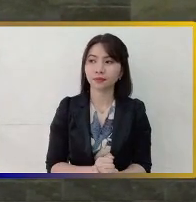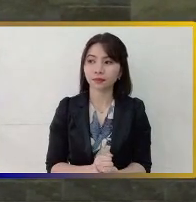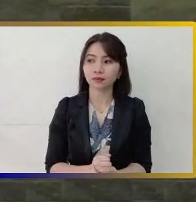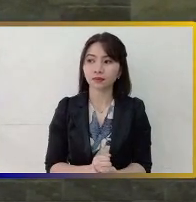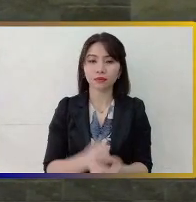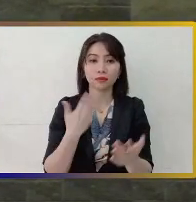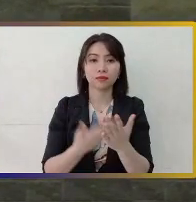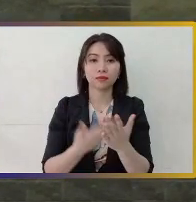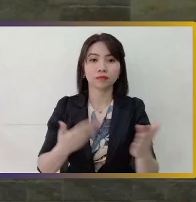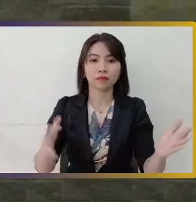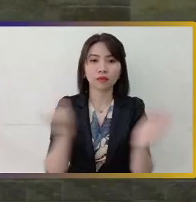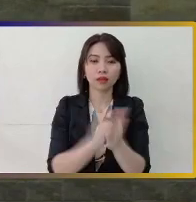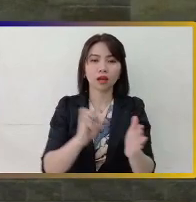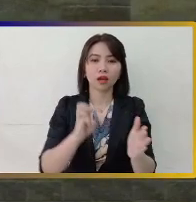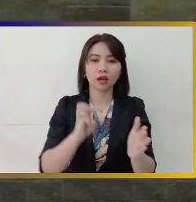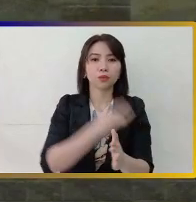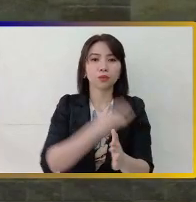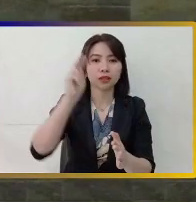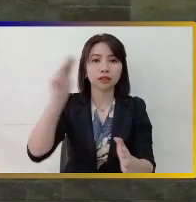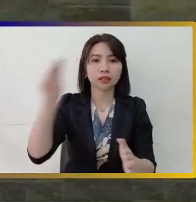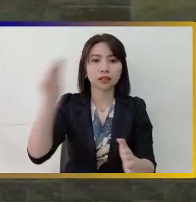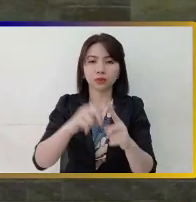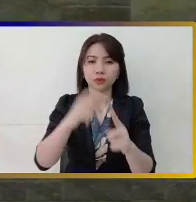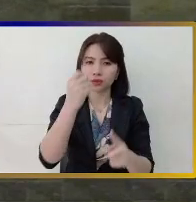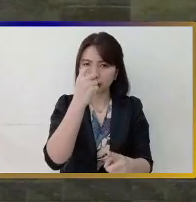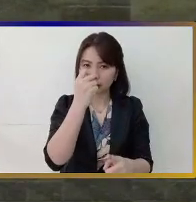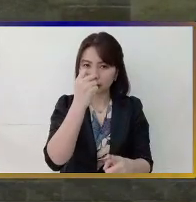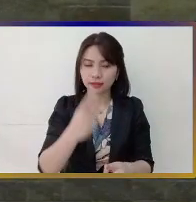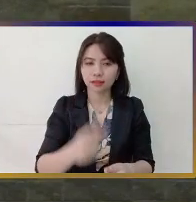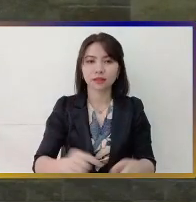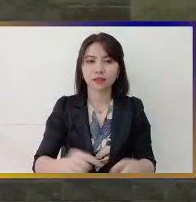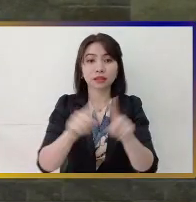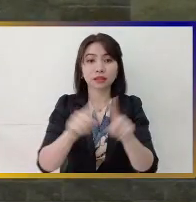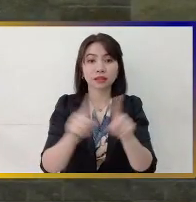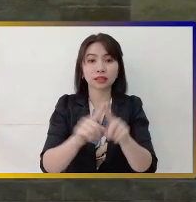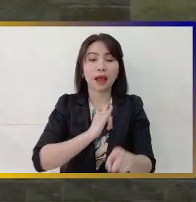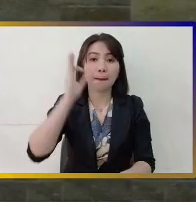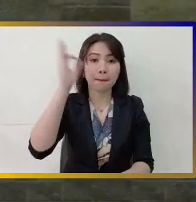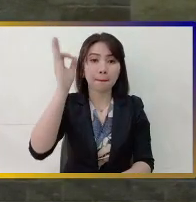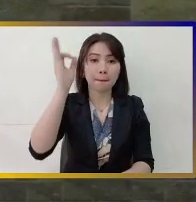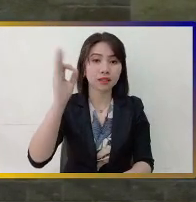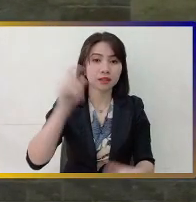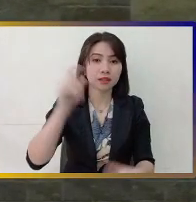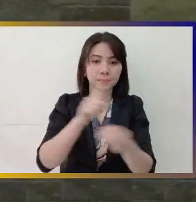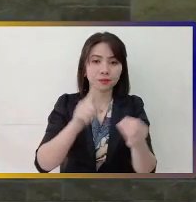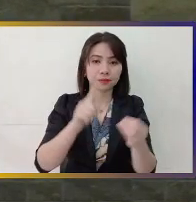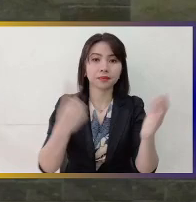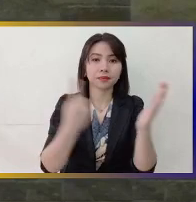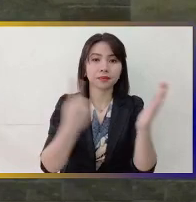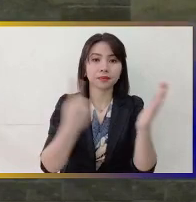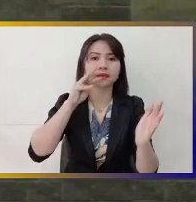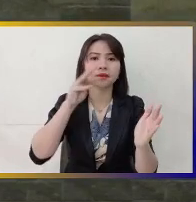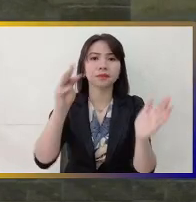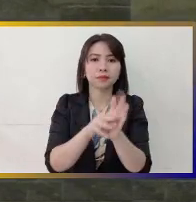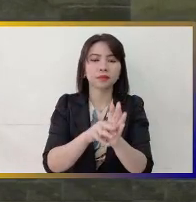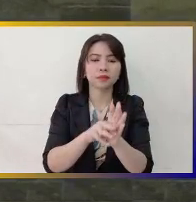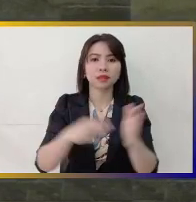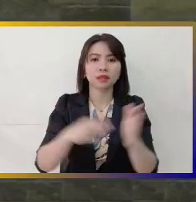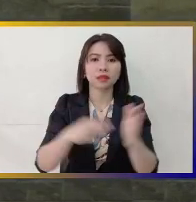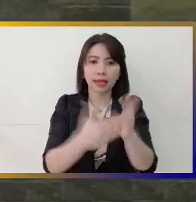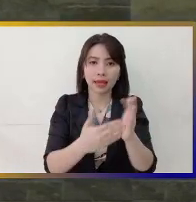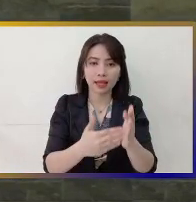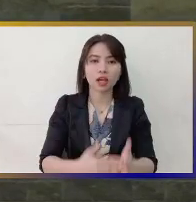liliwanagin ko po sa inyo as I lay down the background of this message. Like yung po sinasabi, don't miss